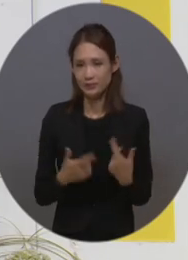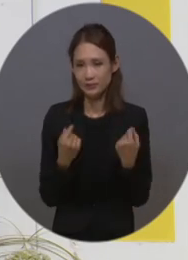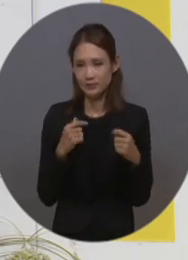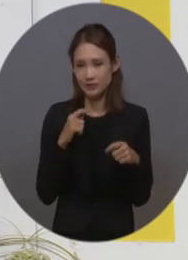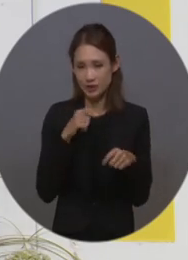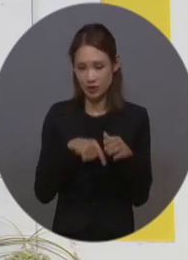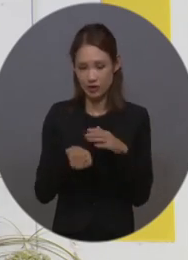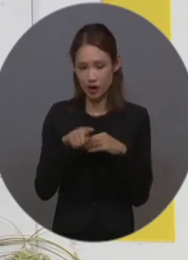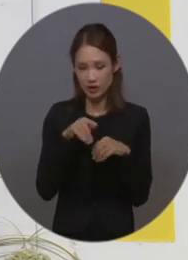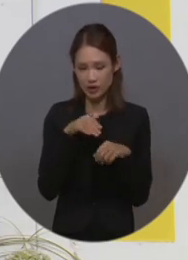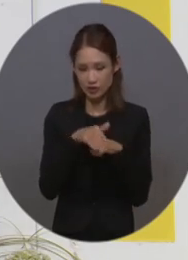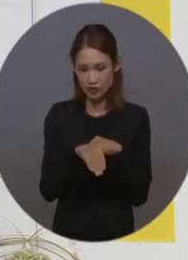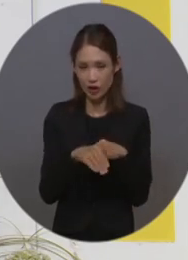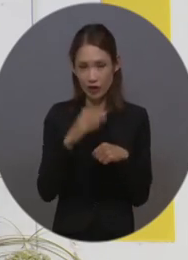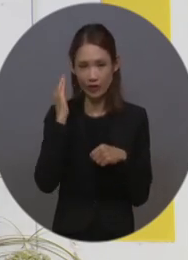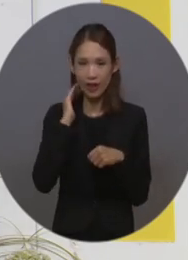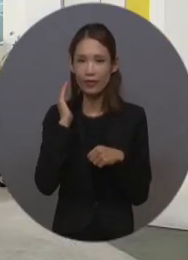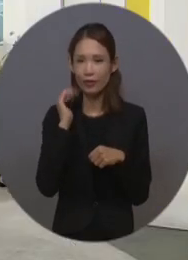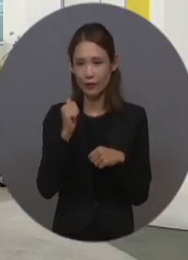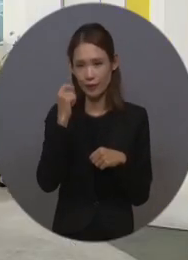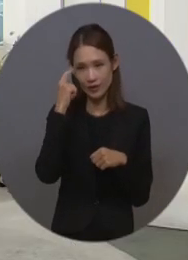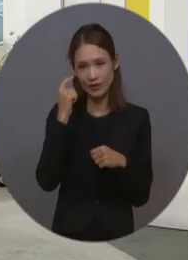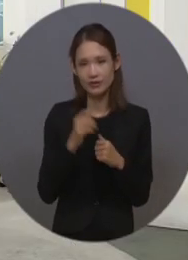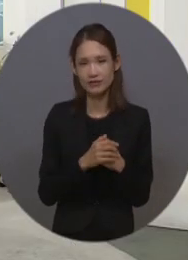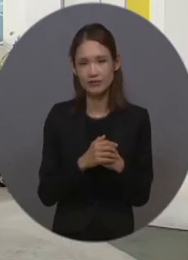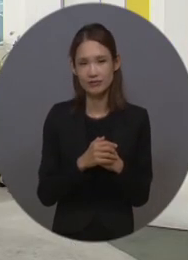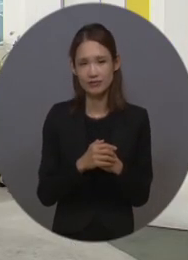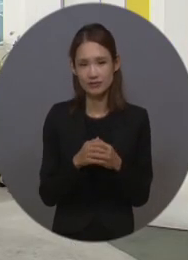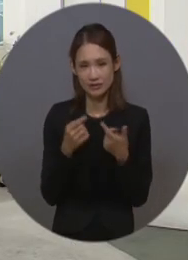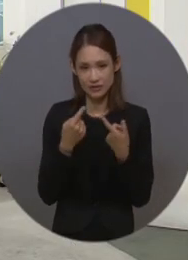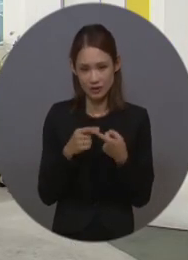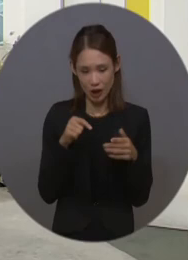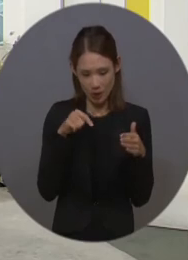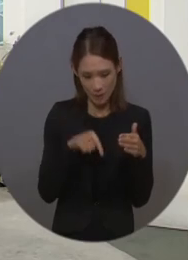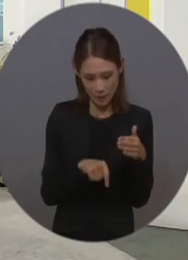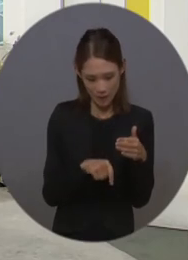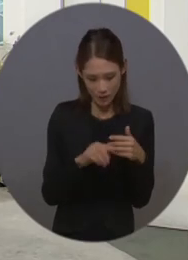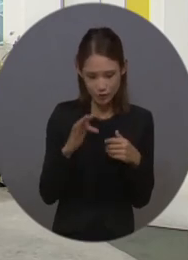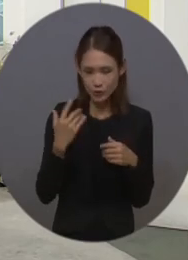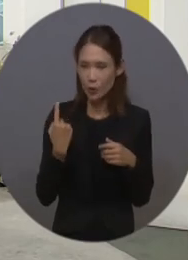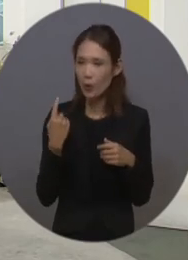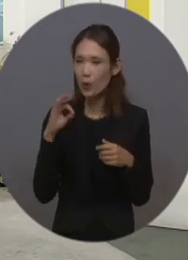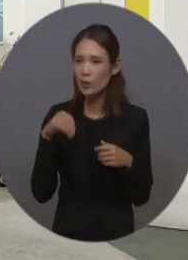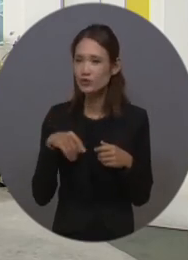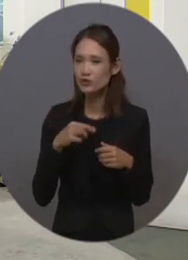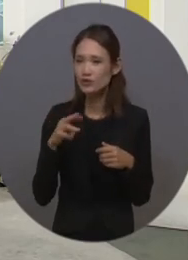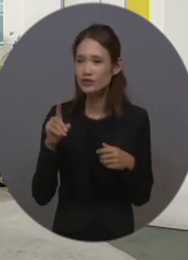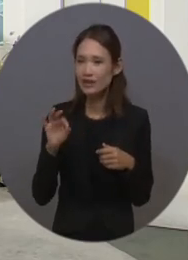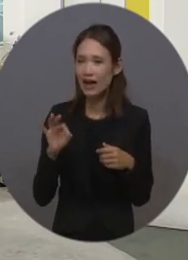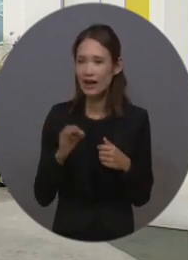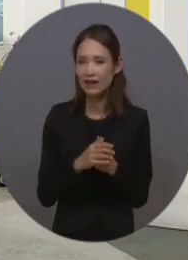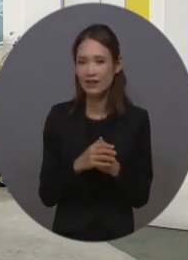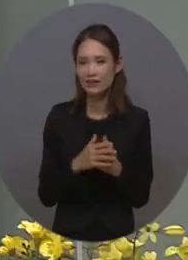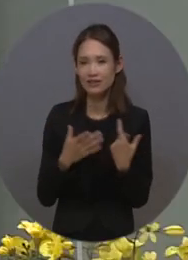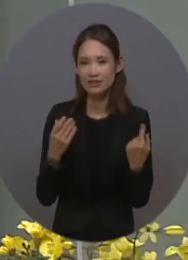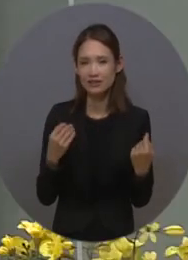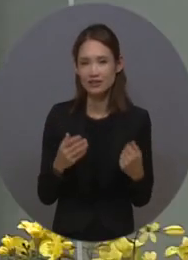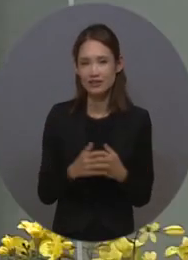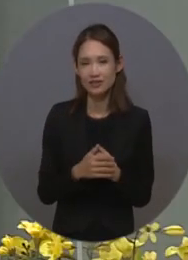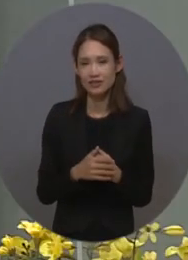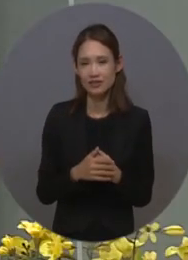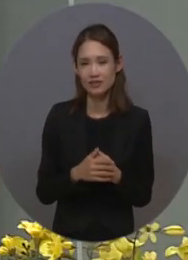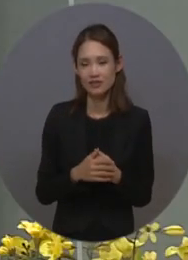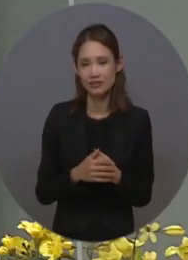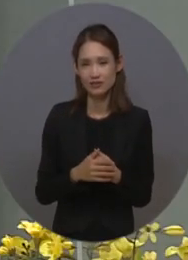선진국형 대통령이다 이렇게 보는 겁니다. 그래서 저평가되고 초우량 정치인이. 예. 그러니까 사실 이제는